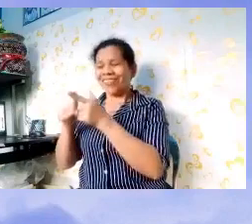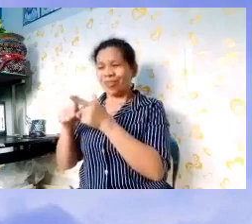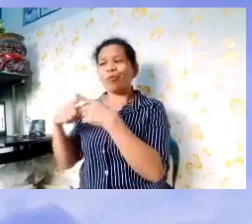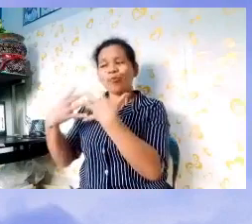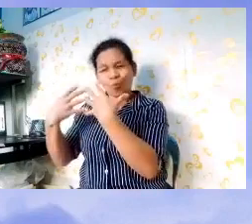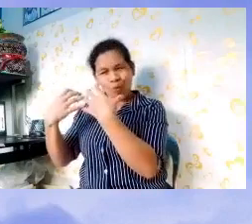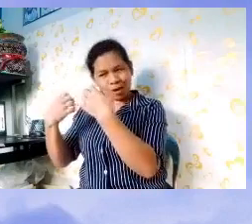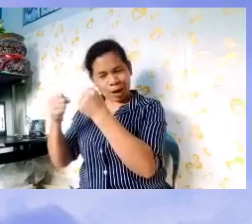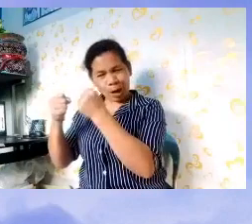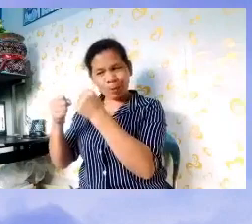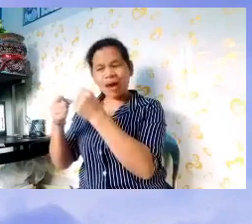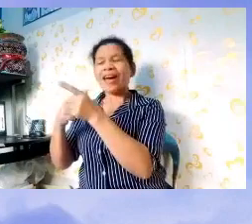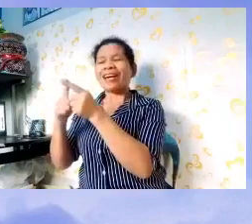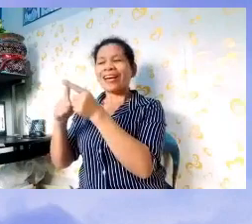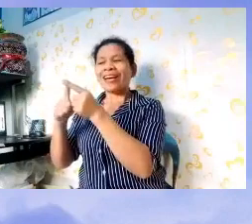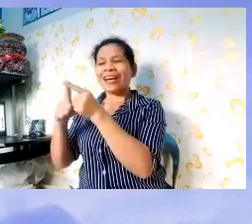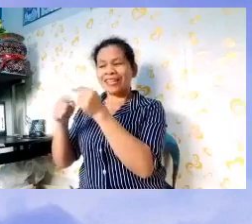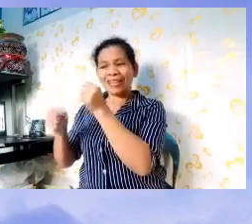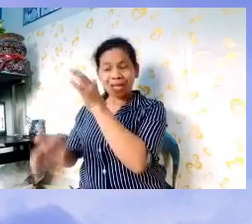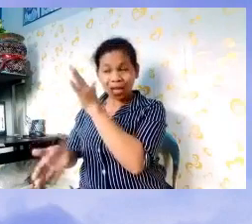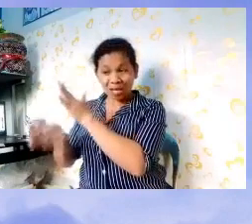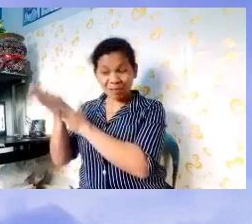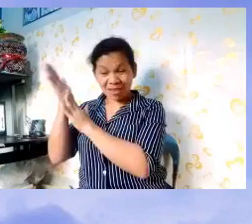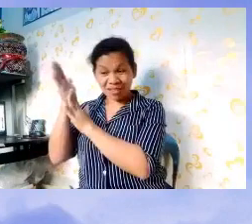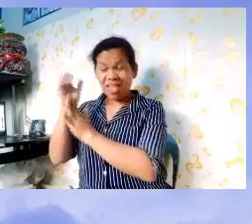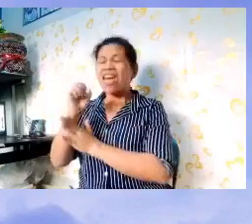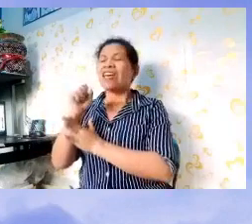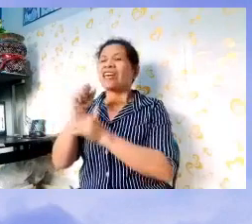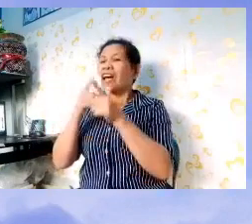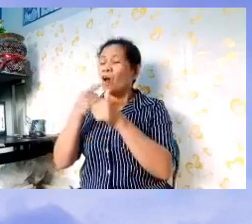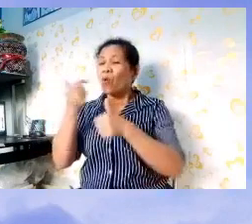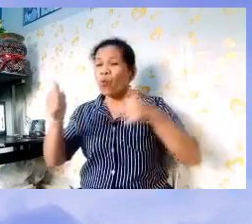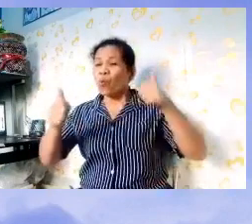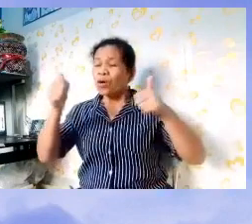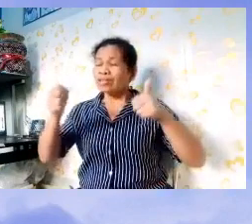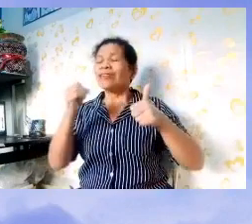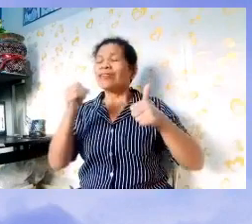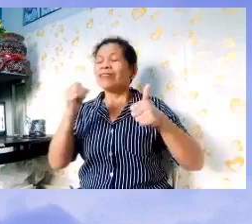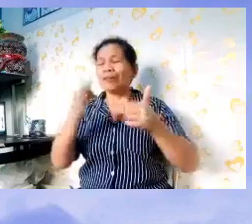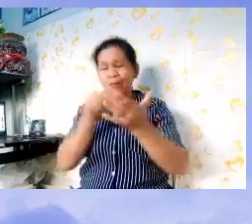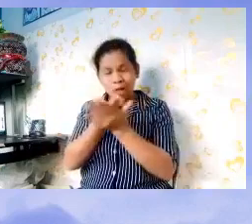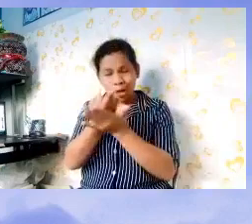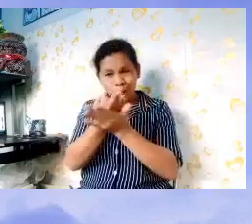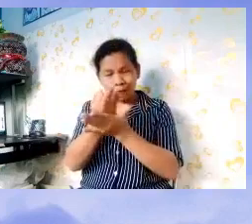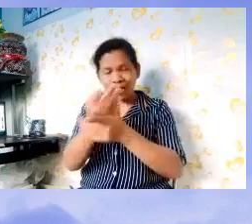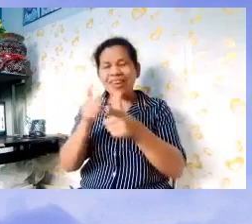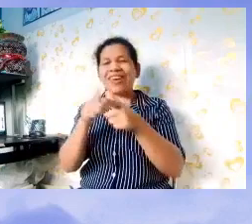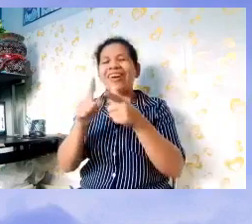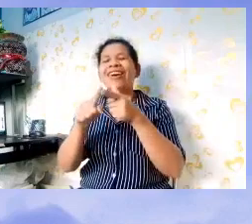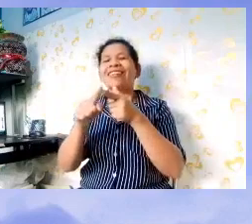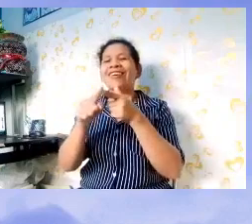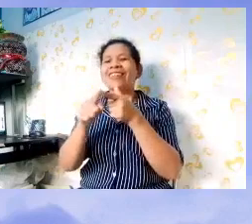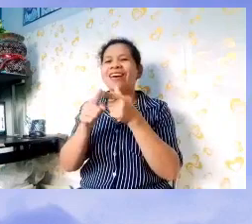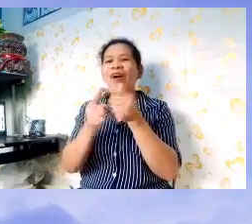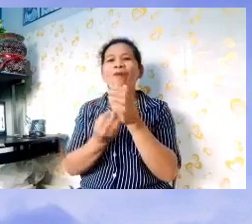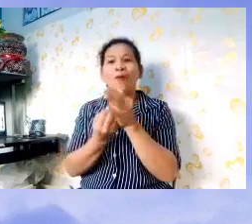mamamatay, manghihina ng manghihina. Ano po, hanggang sa halos hindi na gumagalaw,